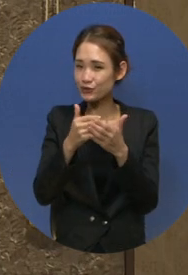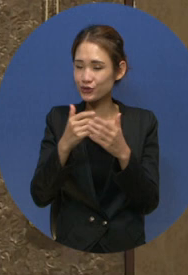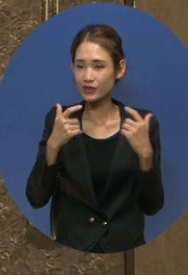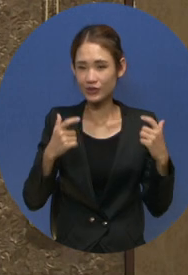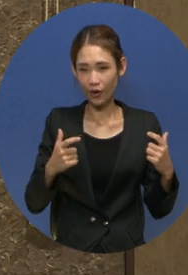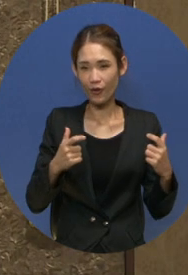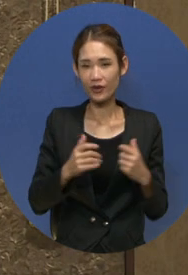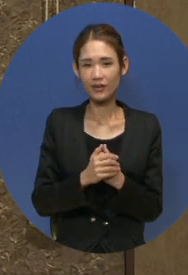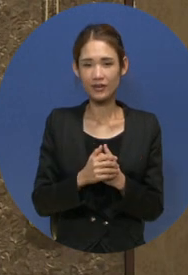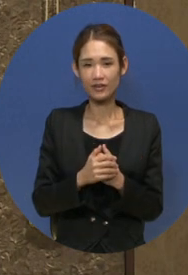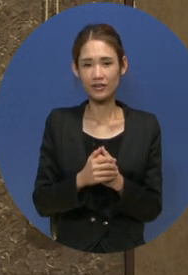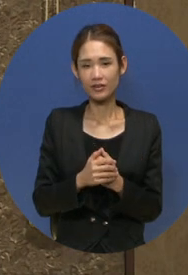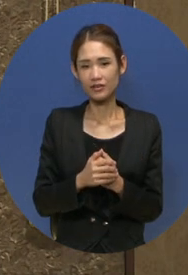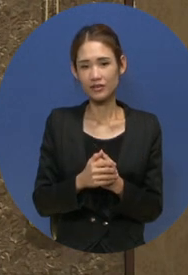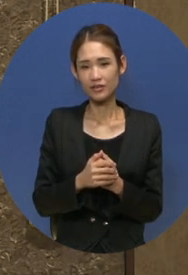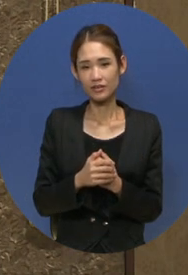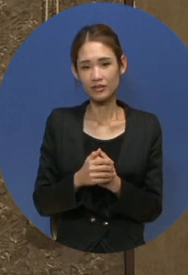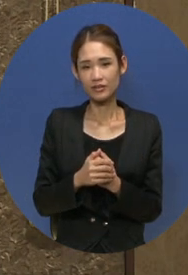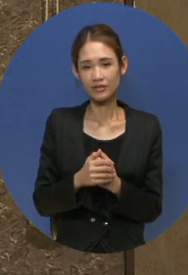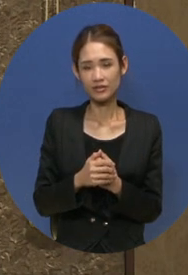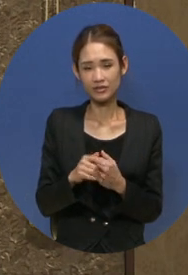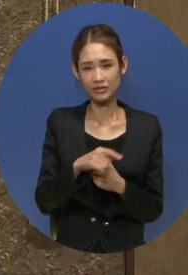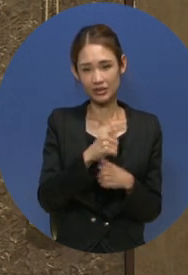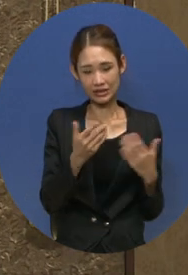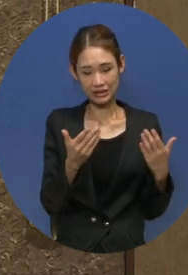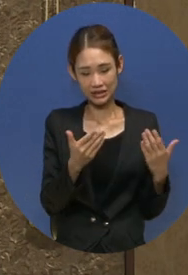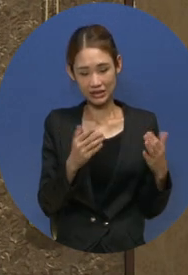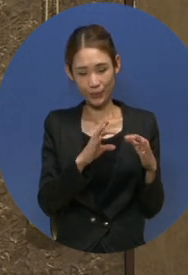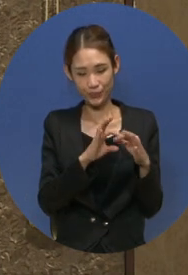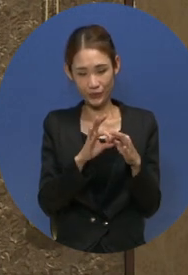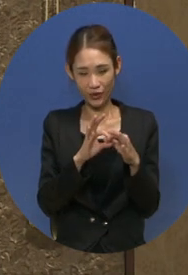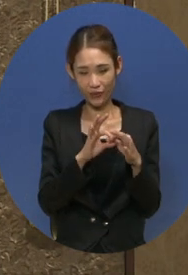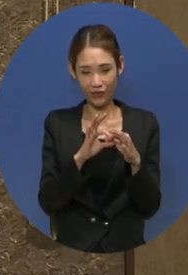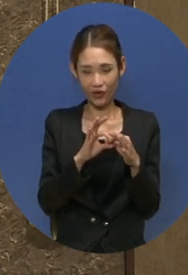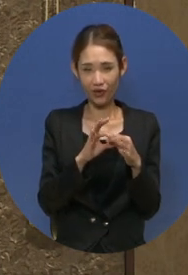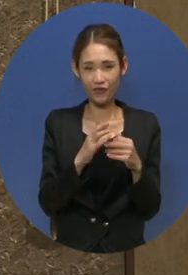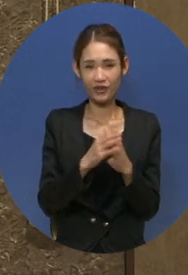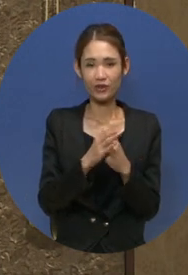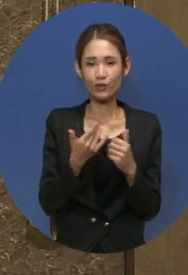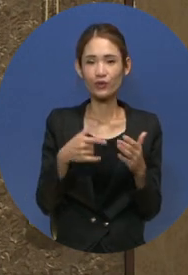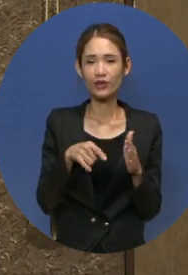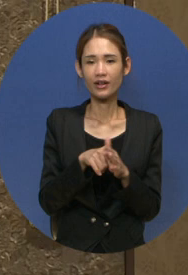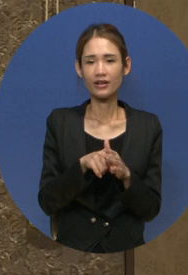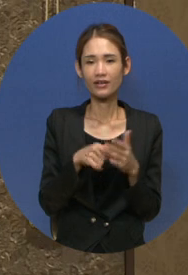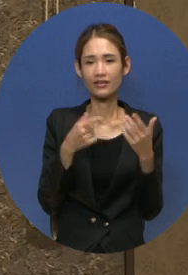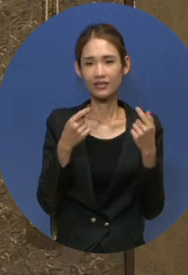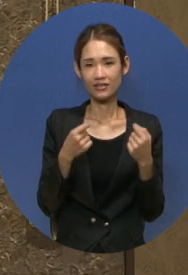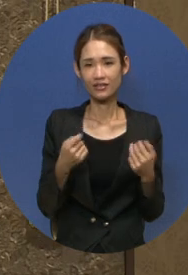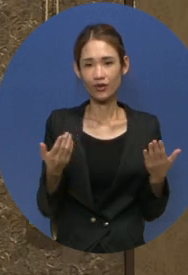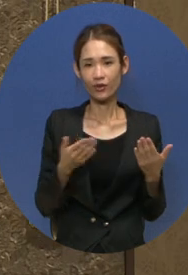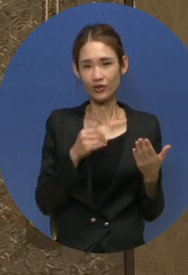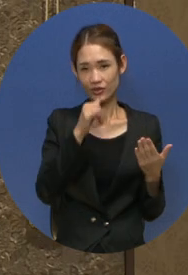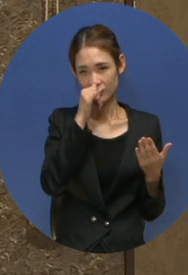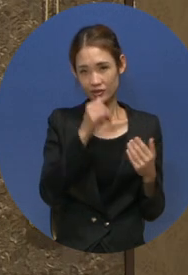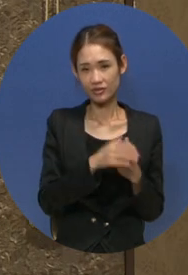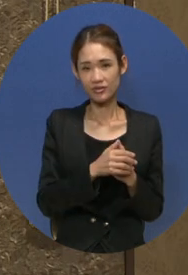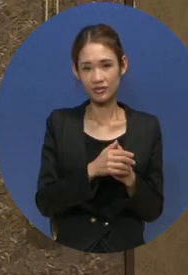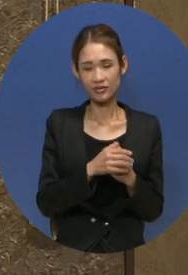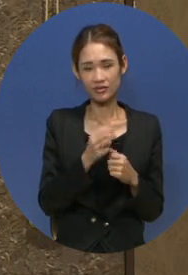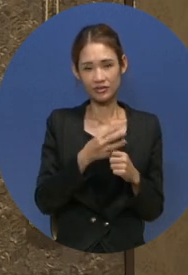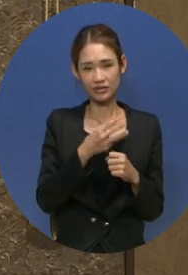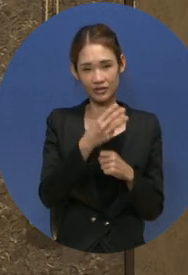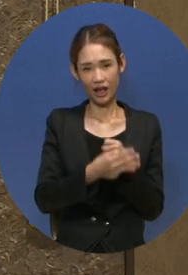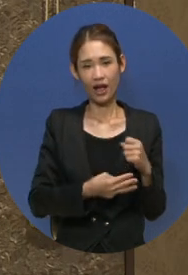끄집어내서 그것이 이들의 그 직업적인 걸로 연결시키려고 하는 그런 어떤 일이었어요. 그래서